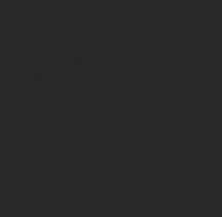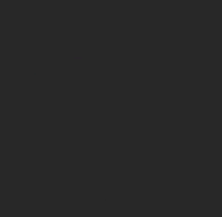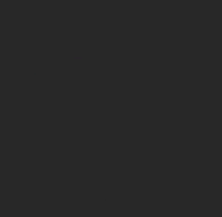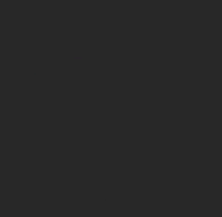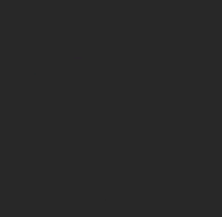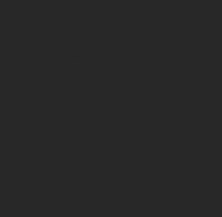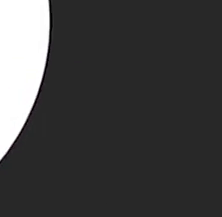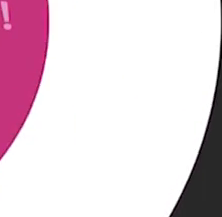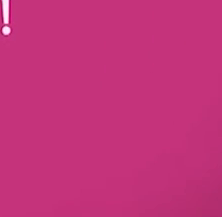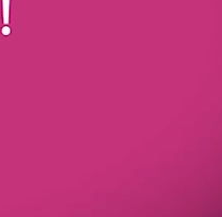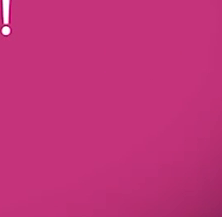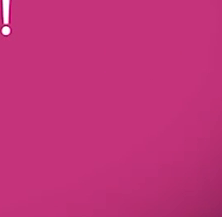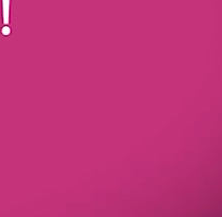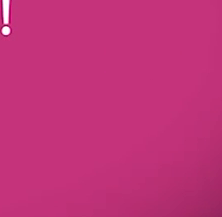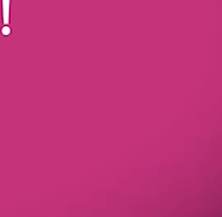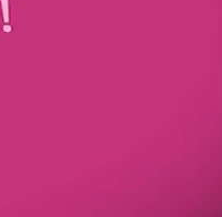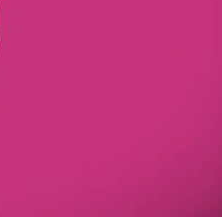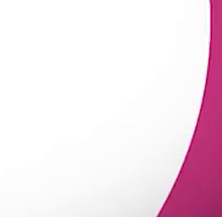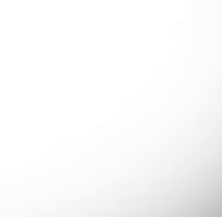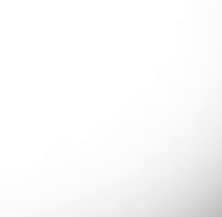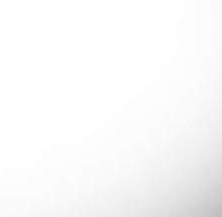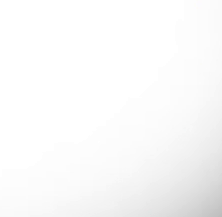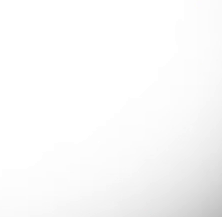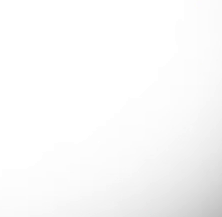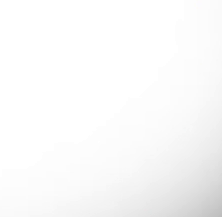Re, viss ēters ir te!